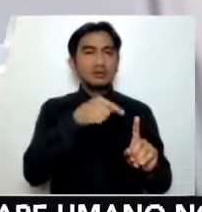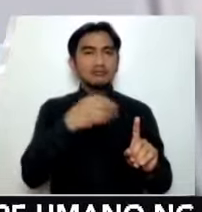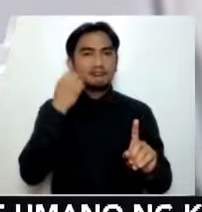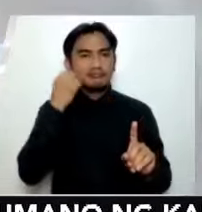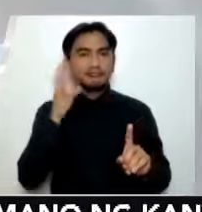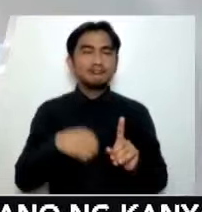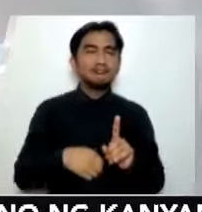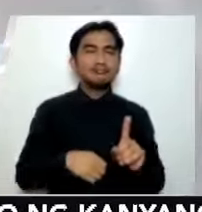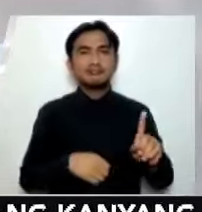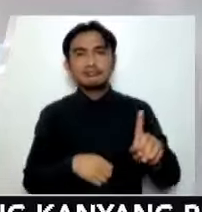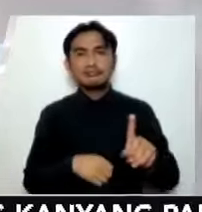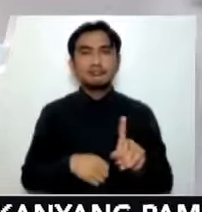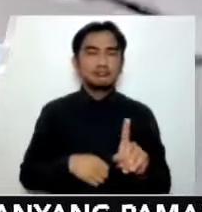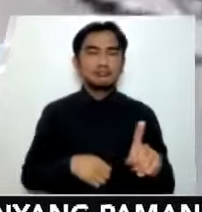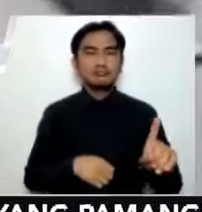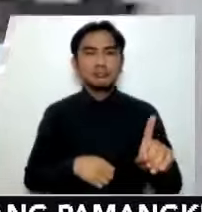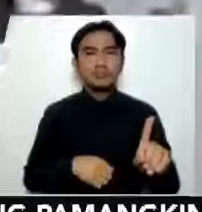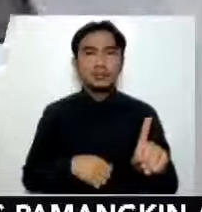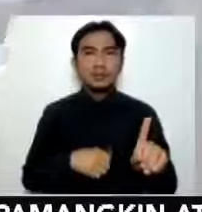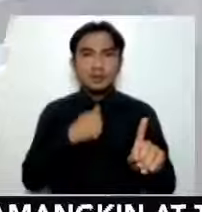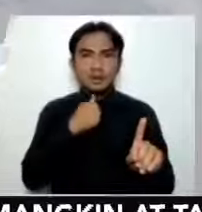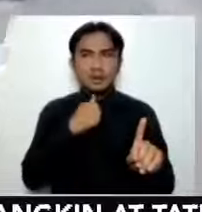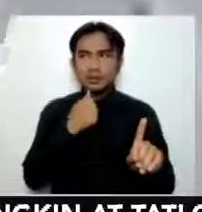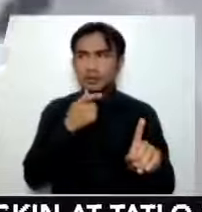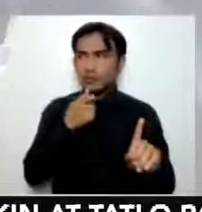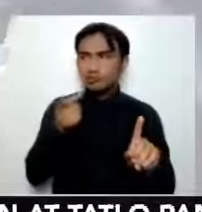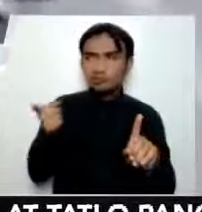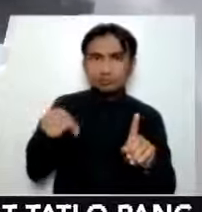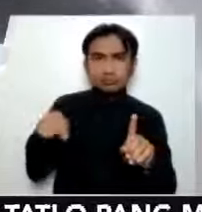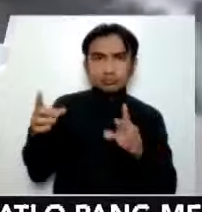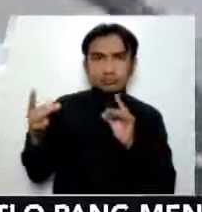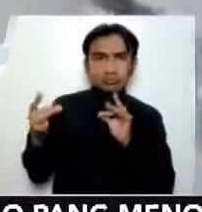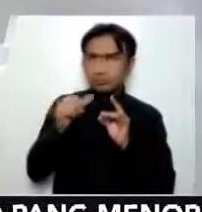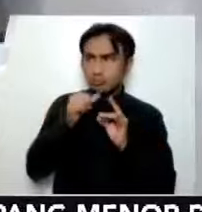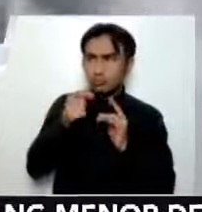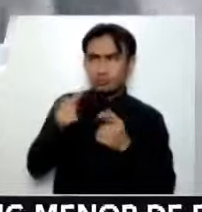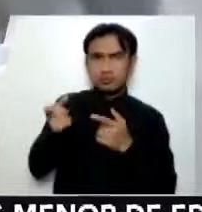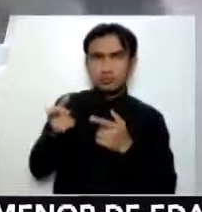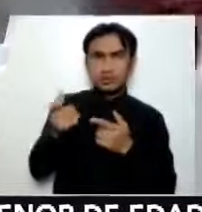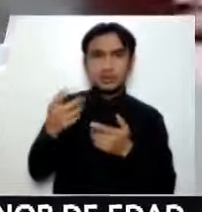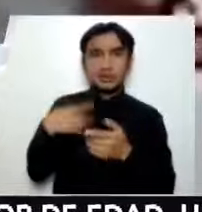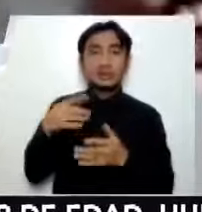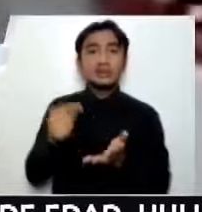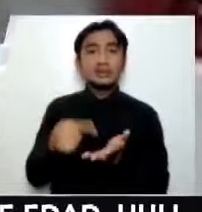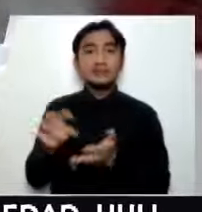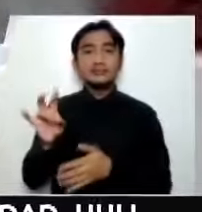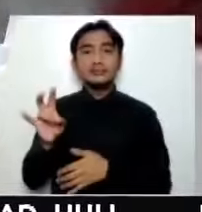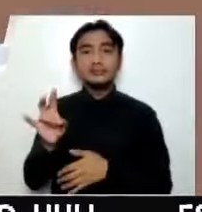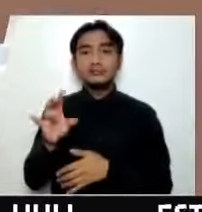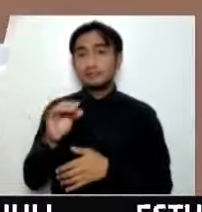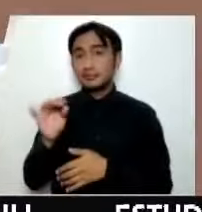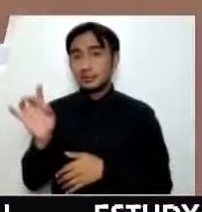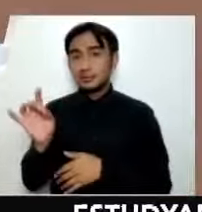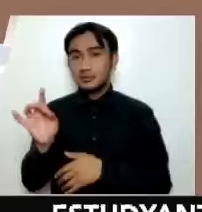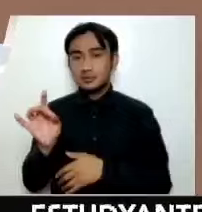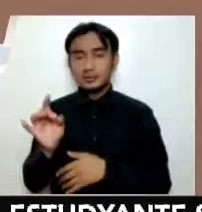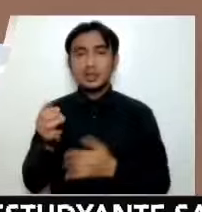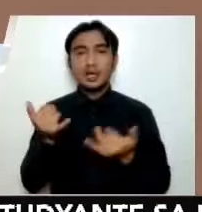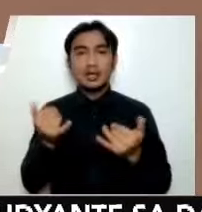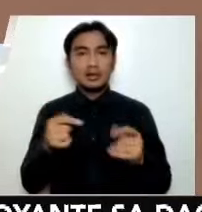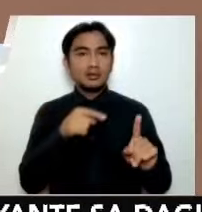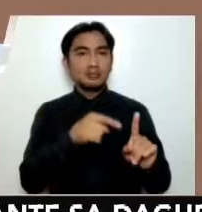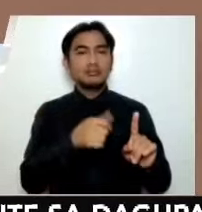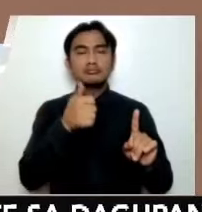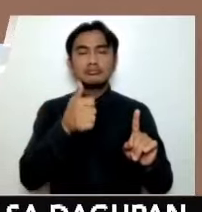insidente Hindi raw kilala ng anak ang mga nambugbog na nasa grade 7 at 8 maayos na ngayon ang lagay ng anak na